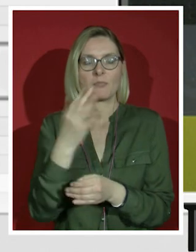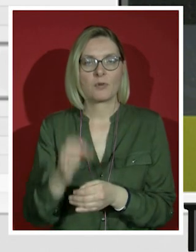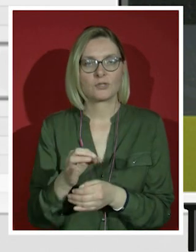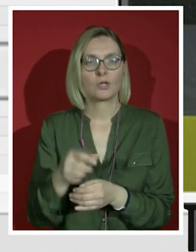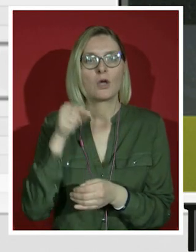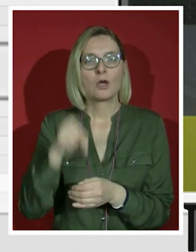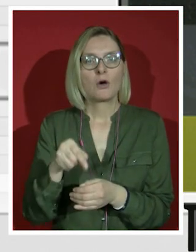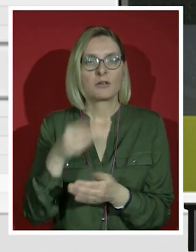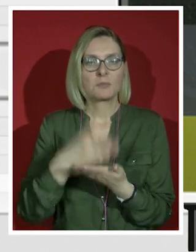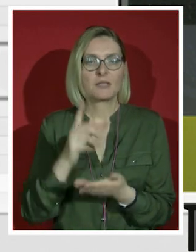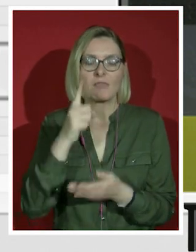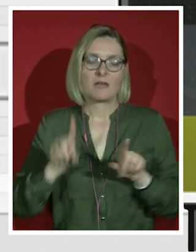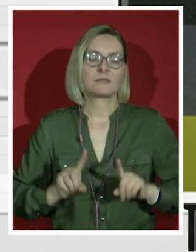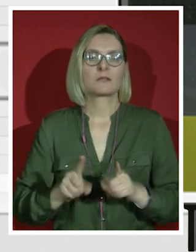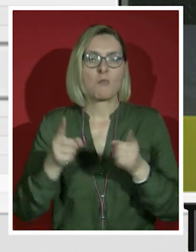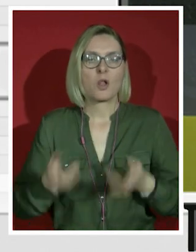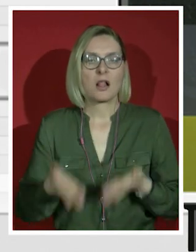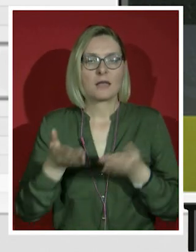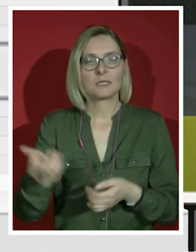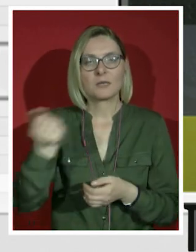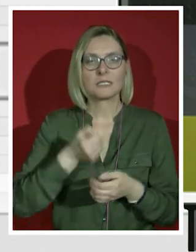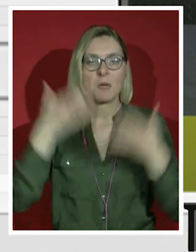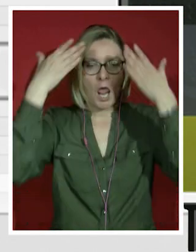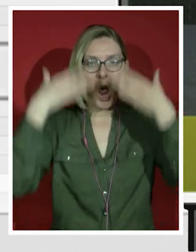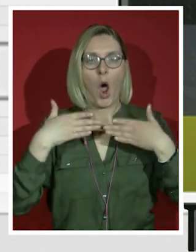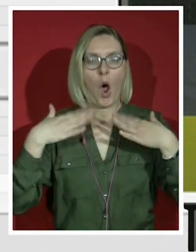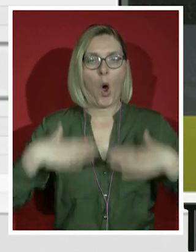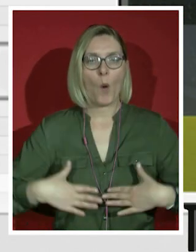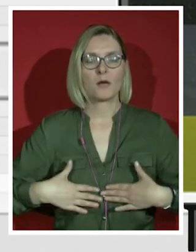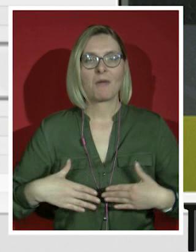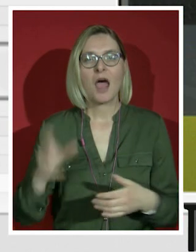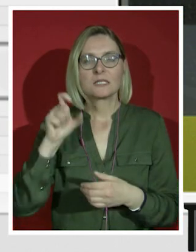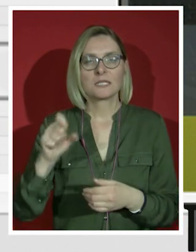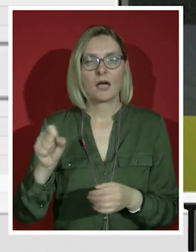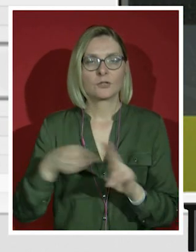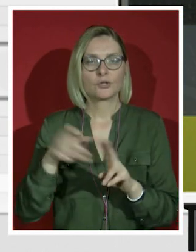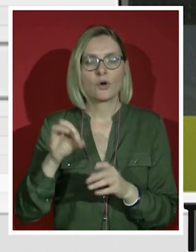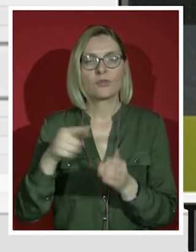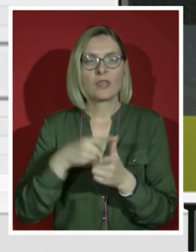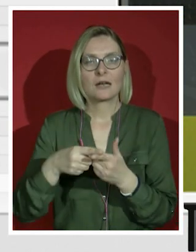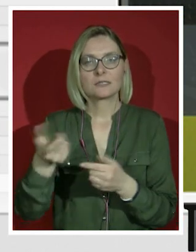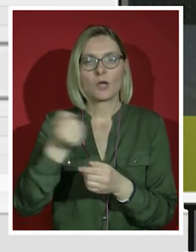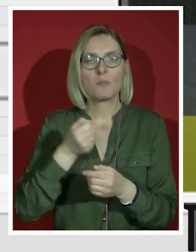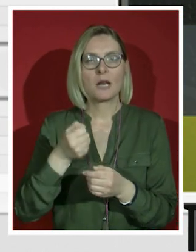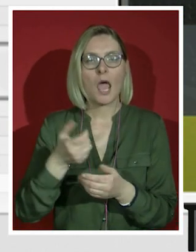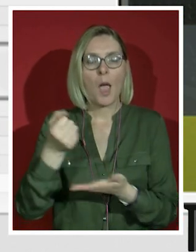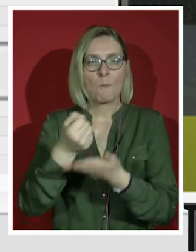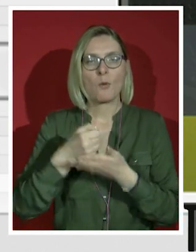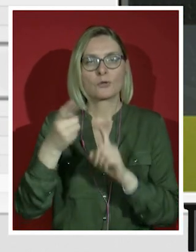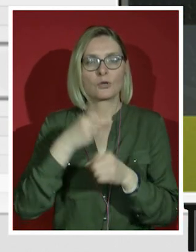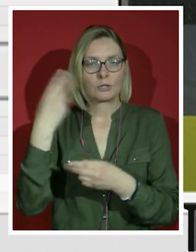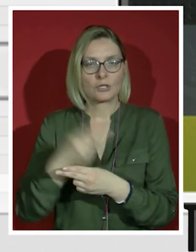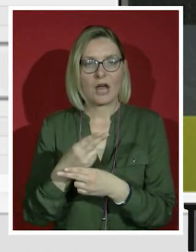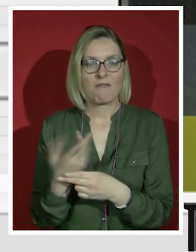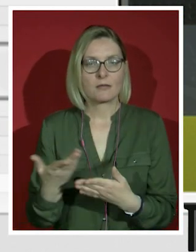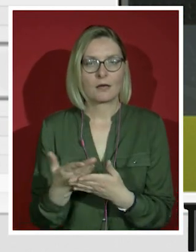една стимулација, да речеме, при набавувањето барем на опремата. Сашо, дали вие сте добиле некаква поддршка од државата, сте побарале ли субвенции,